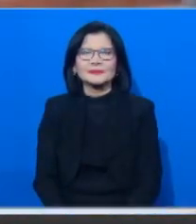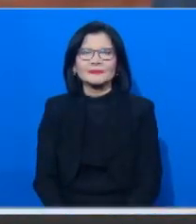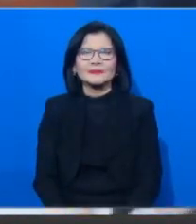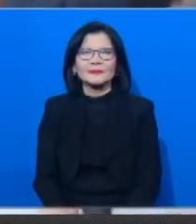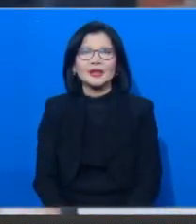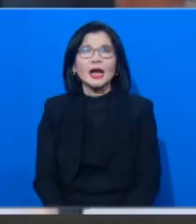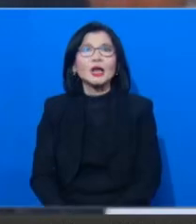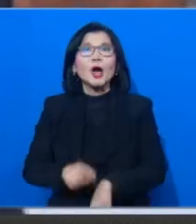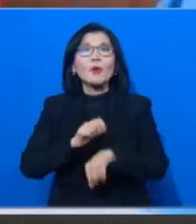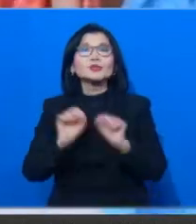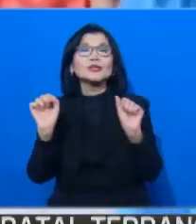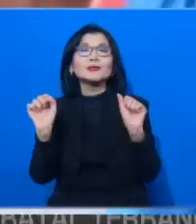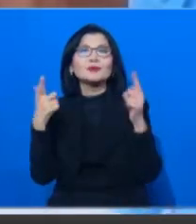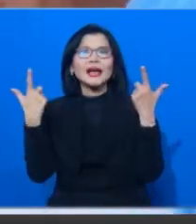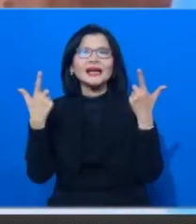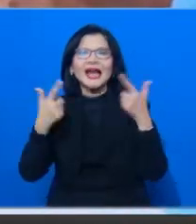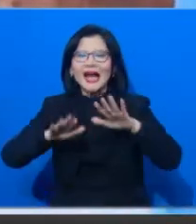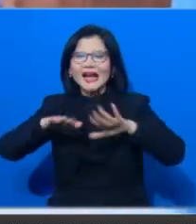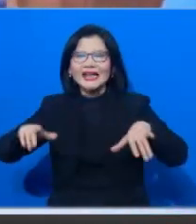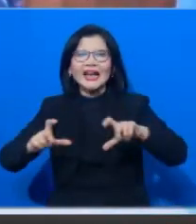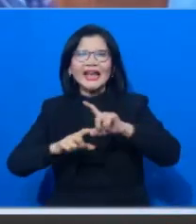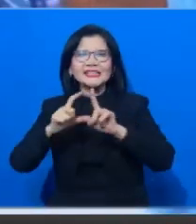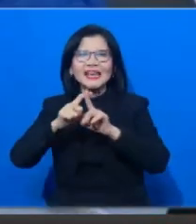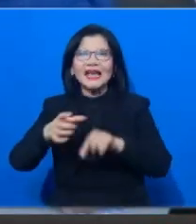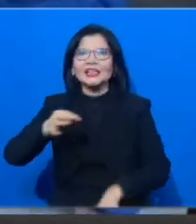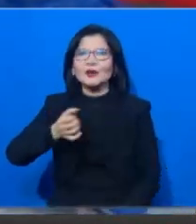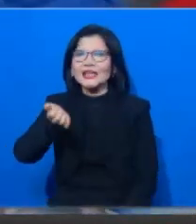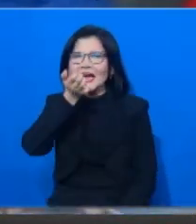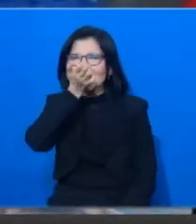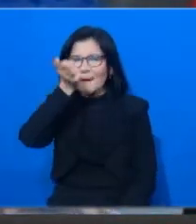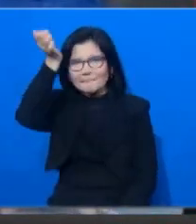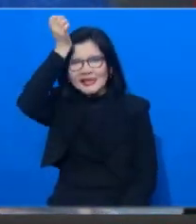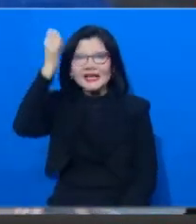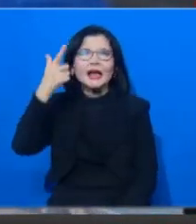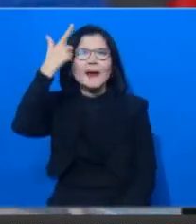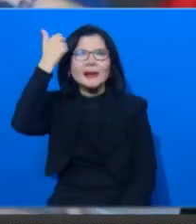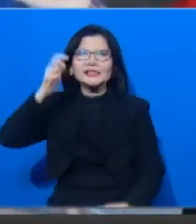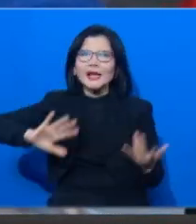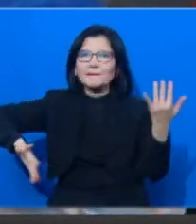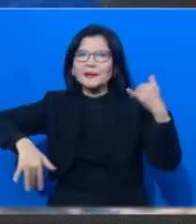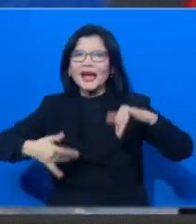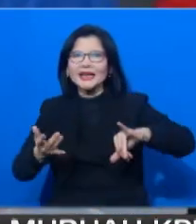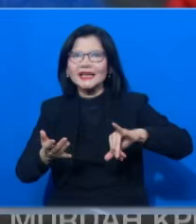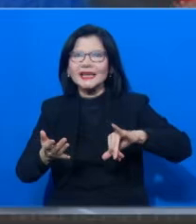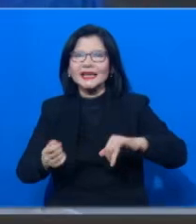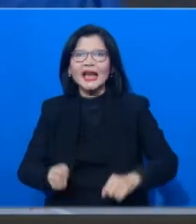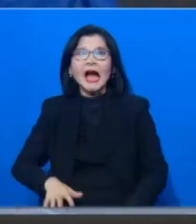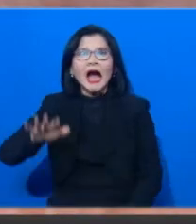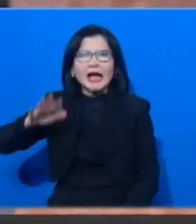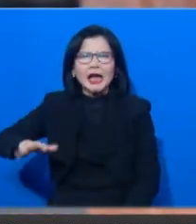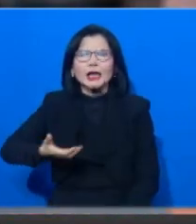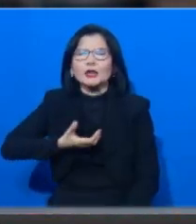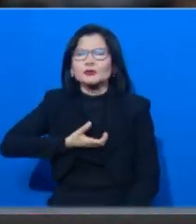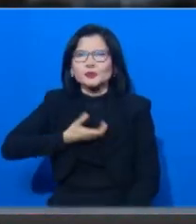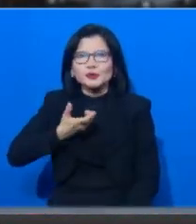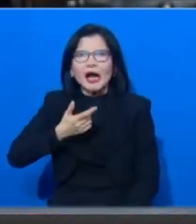Mengisi waktu liburan, anak-anak usia sekolah dasar di Denpasar, Bali memilih untuk belajar menari. Antusias anak-anak terbilang tinggi untuk belajar